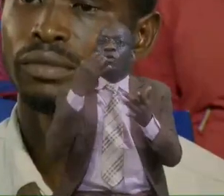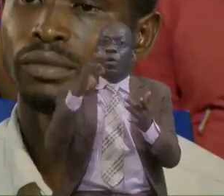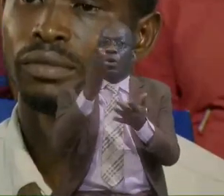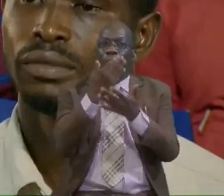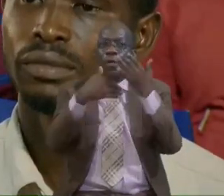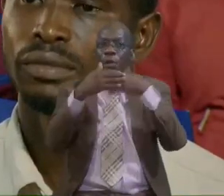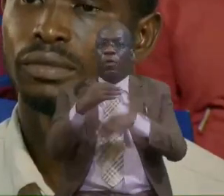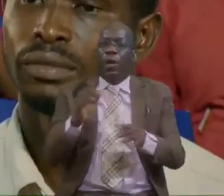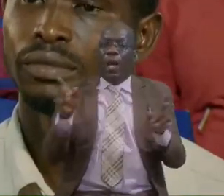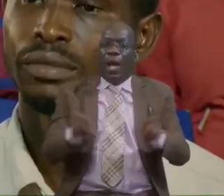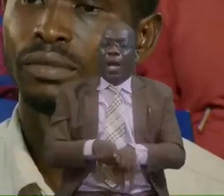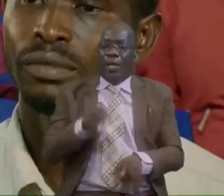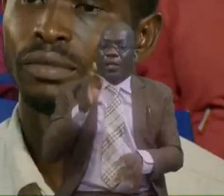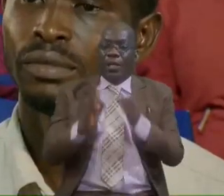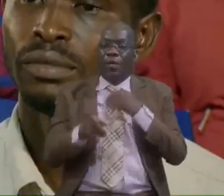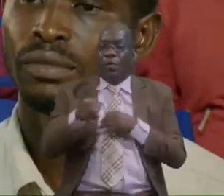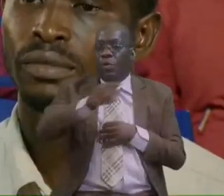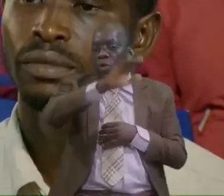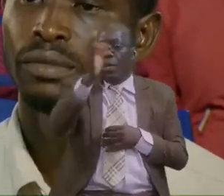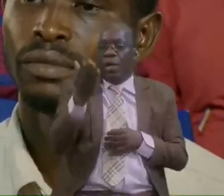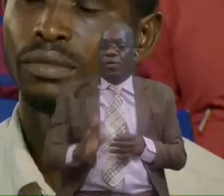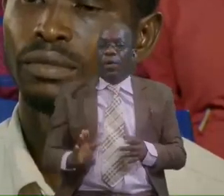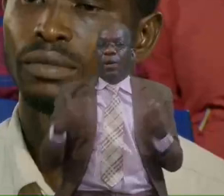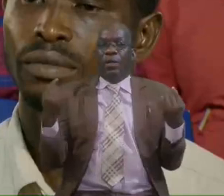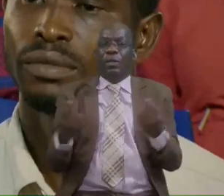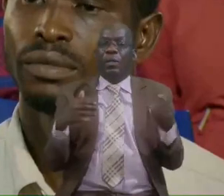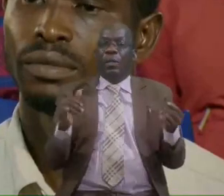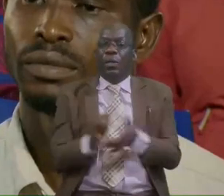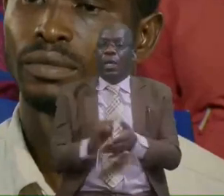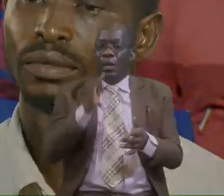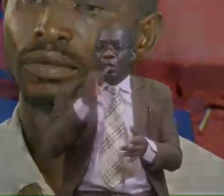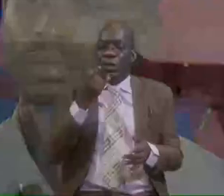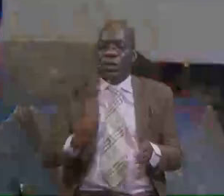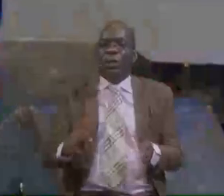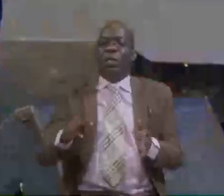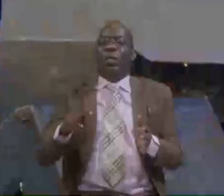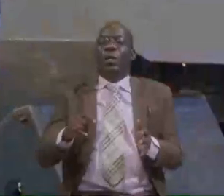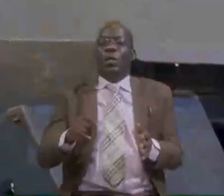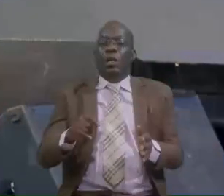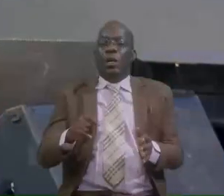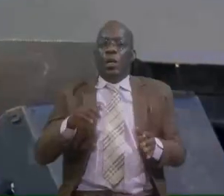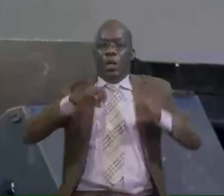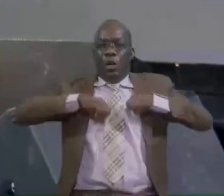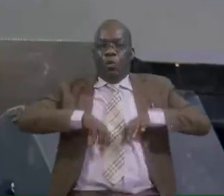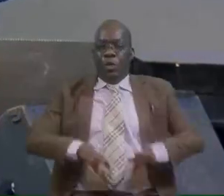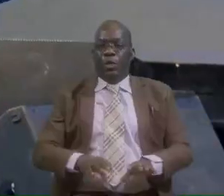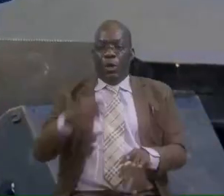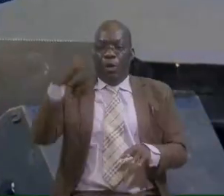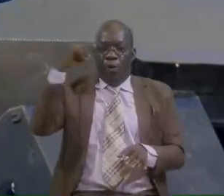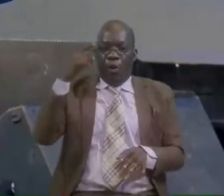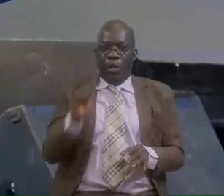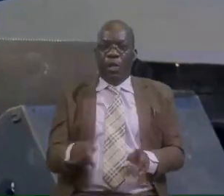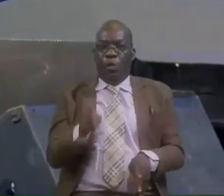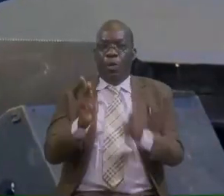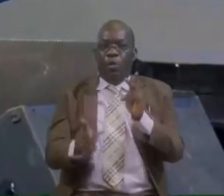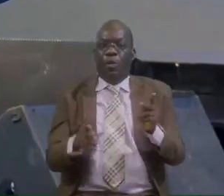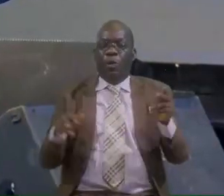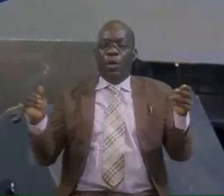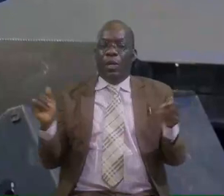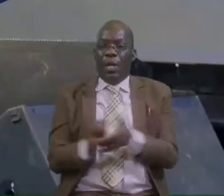tu n'avais jamais péché. Ça, c'est l'imputation pour ceux qui sont lésés